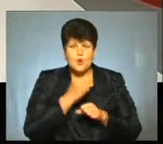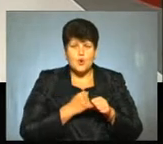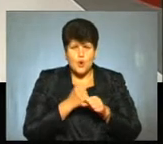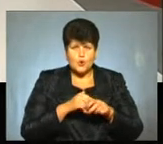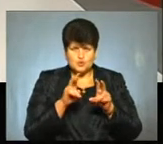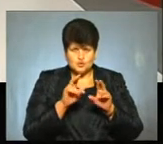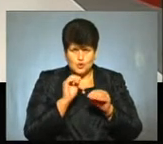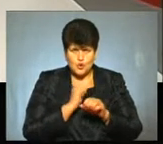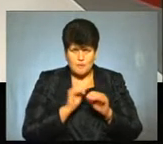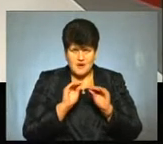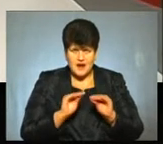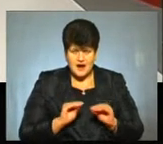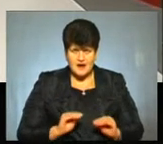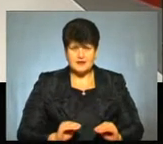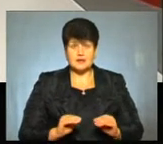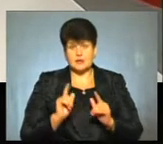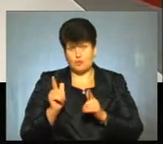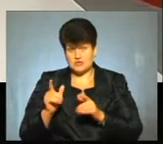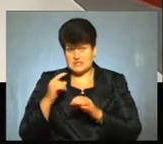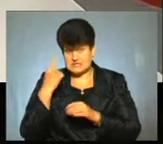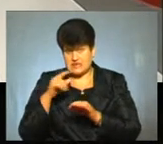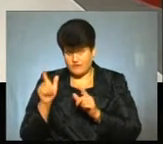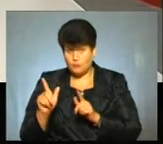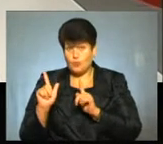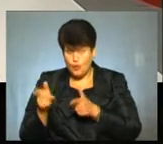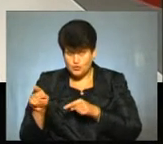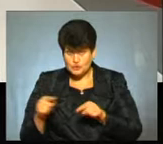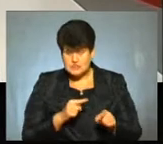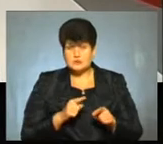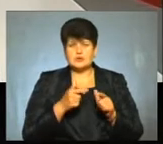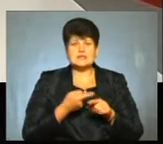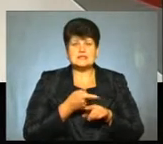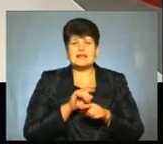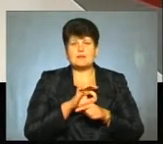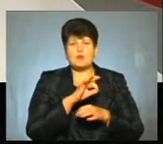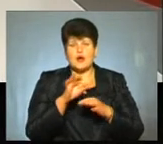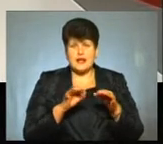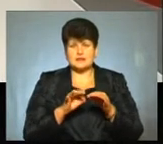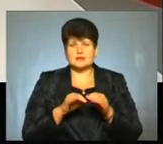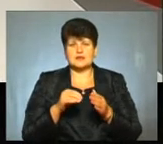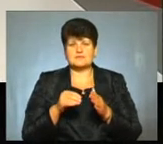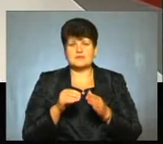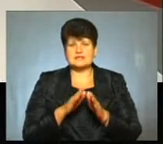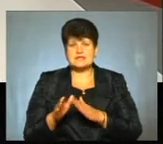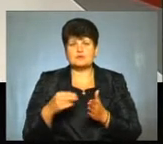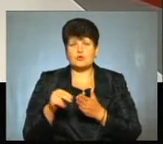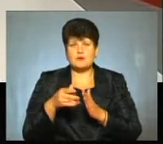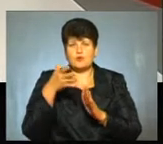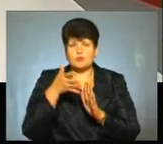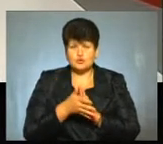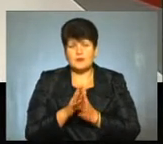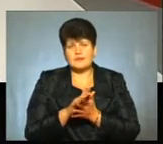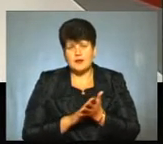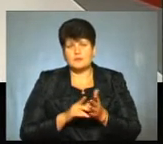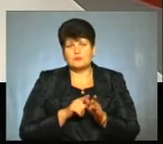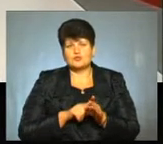він розробляє і погоджує це з автором. Якщо автор погоджується, тоді цей проект він йде вже на систему закупівель ProZorro і далі